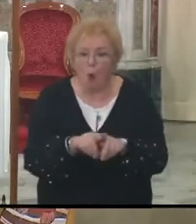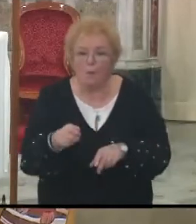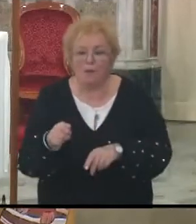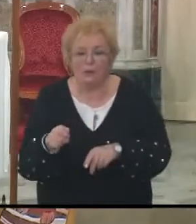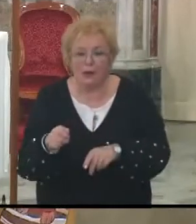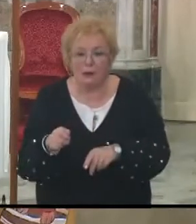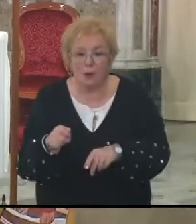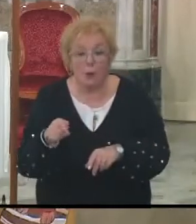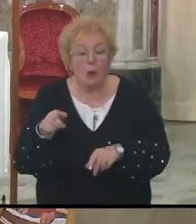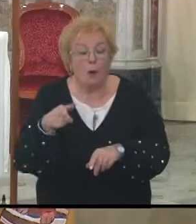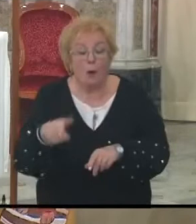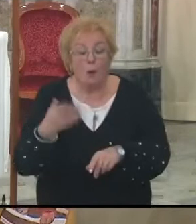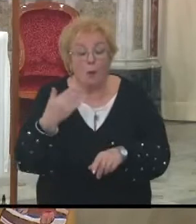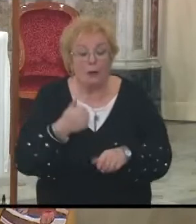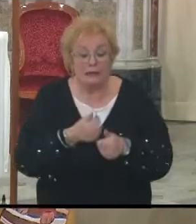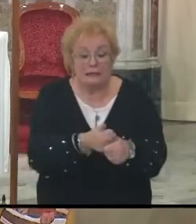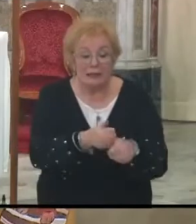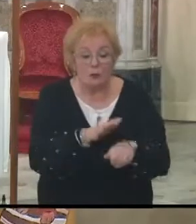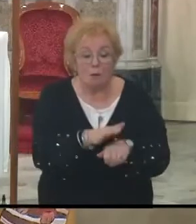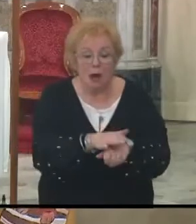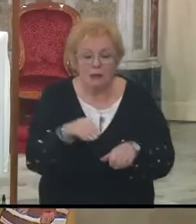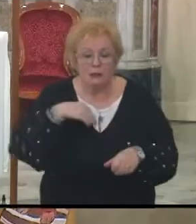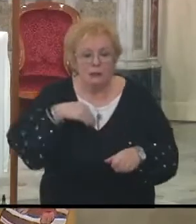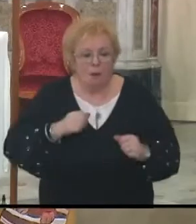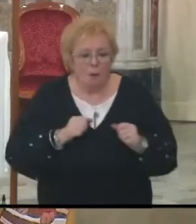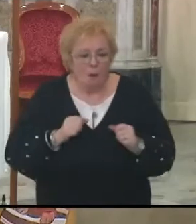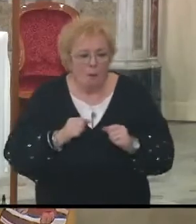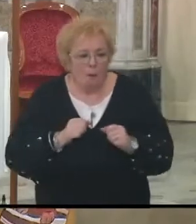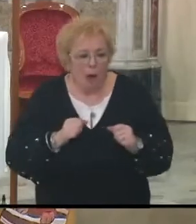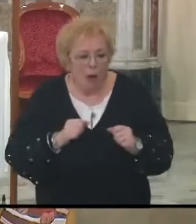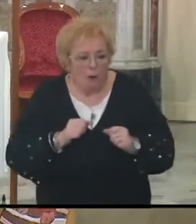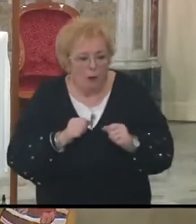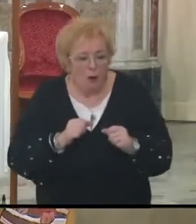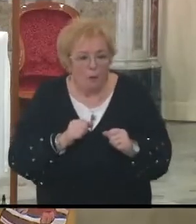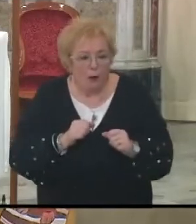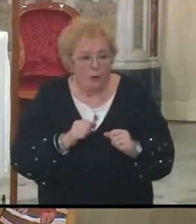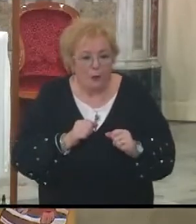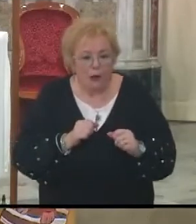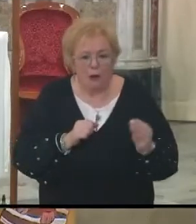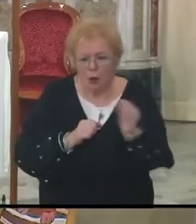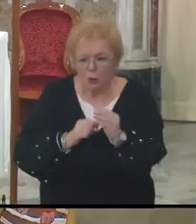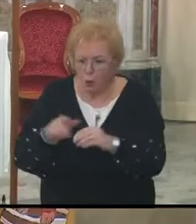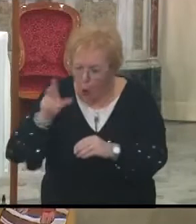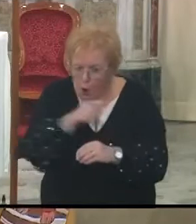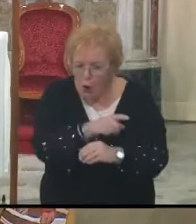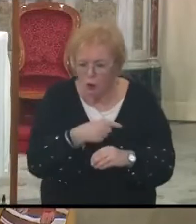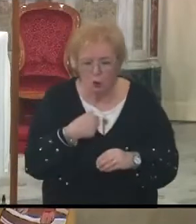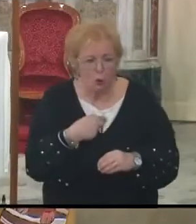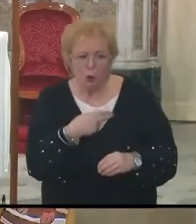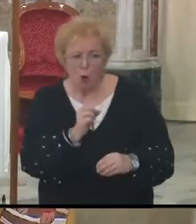paura e facendosi abitare dalla paura la dovuto rinnegare questo può succedere anche a noi quando